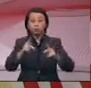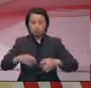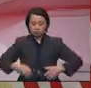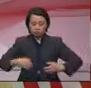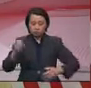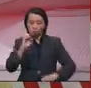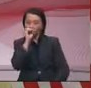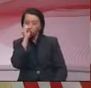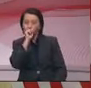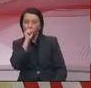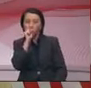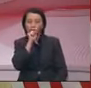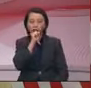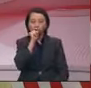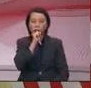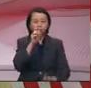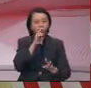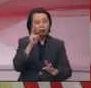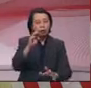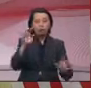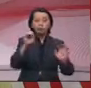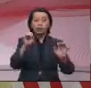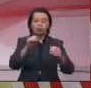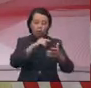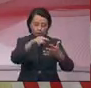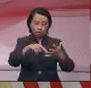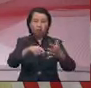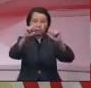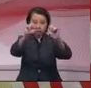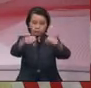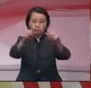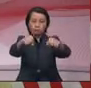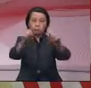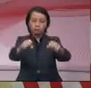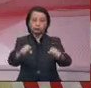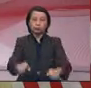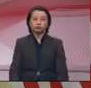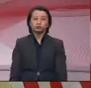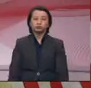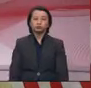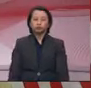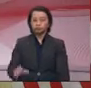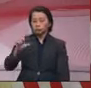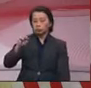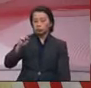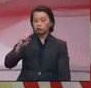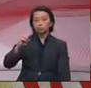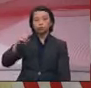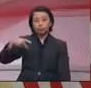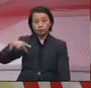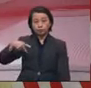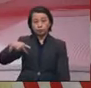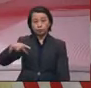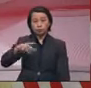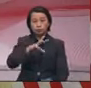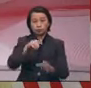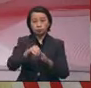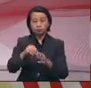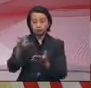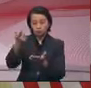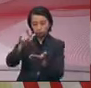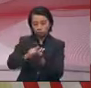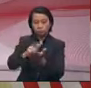karaoke dan sebagainya. Kita benarkan. Antara SOP yang telah ditetapkan termasuklah memuat